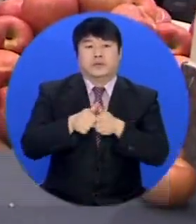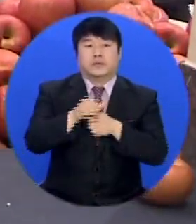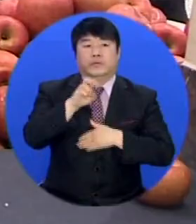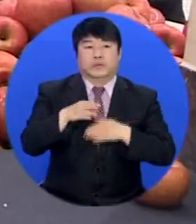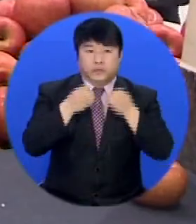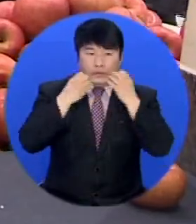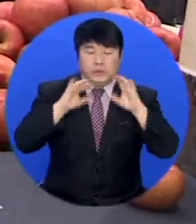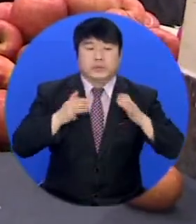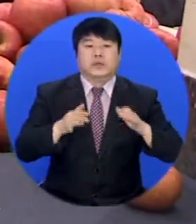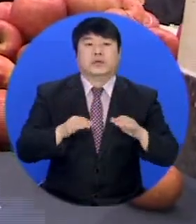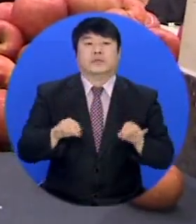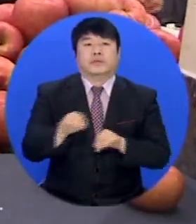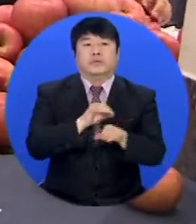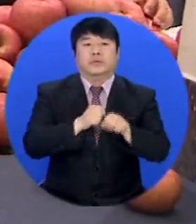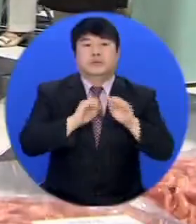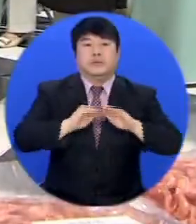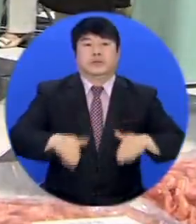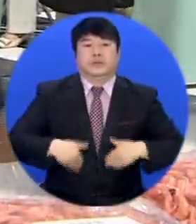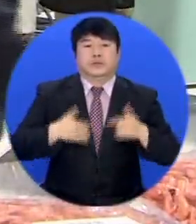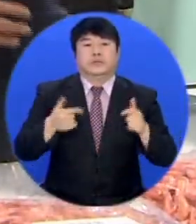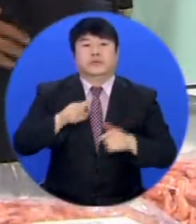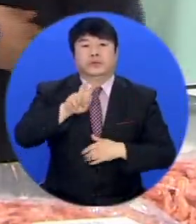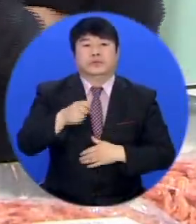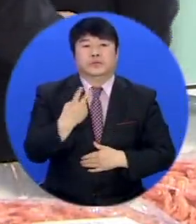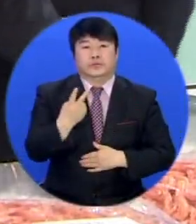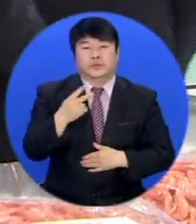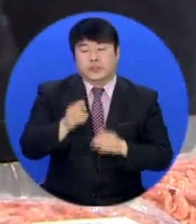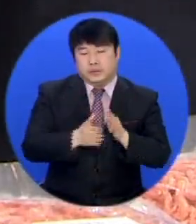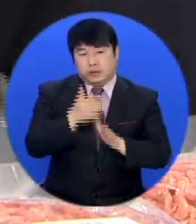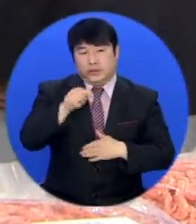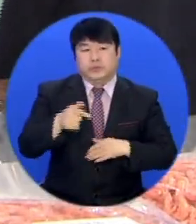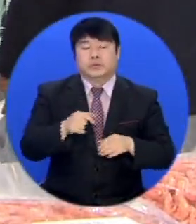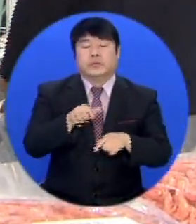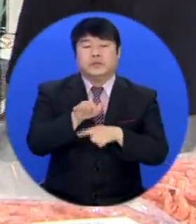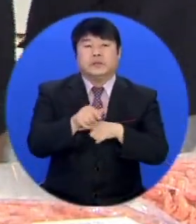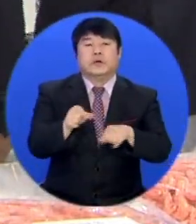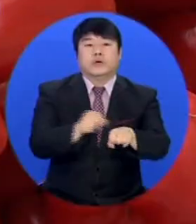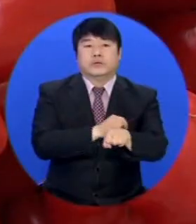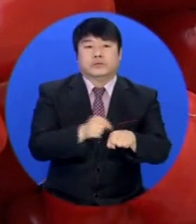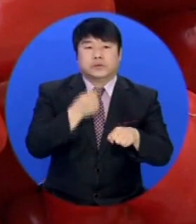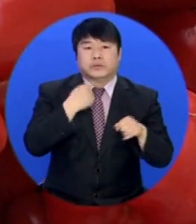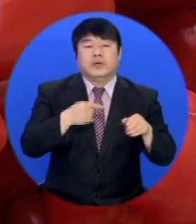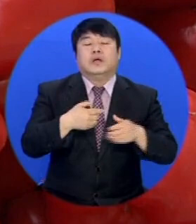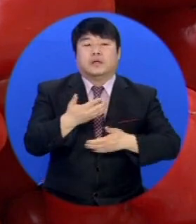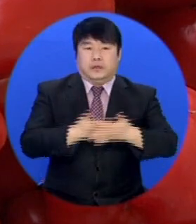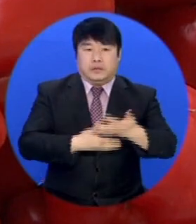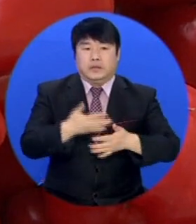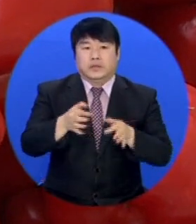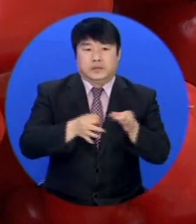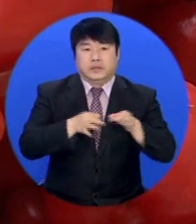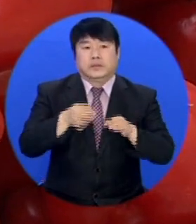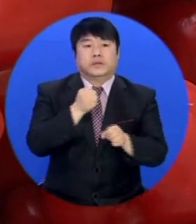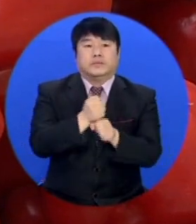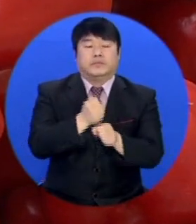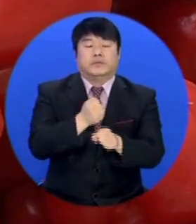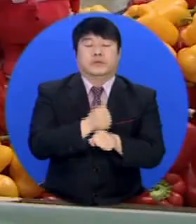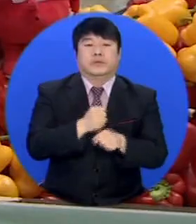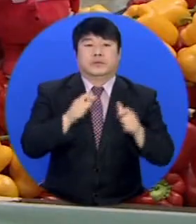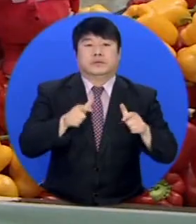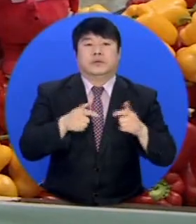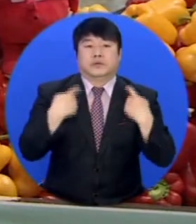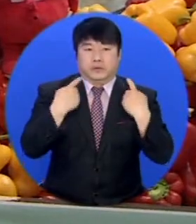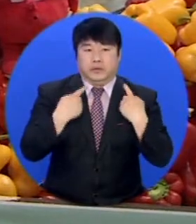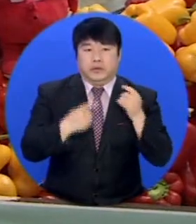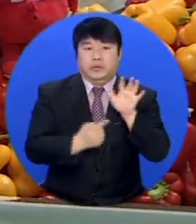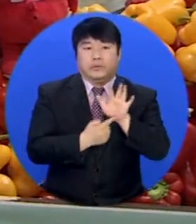신세계 백화점은 전남 지역 22개 시군에 농수특산물 직거래 장터를 연중 추진하고 지역 관광